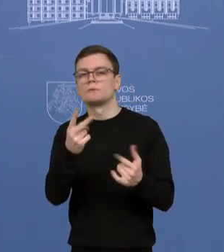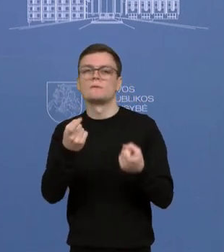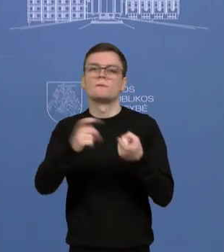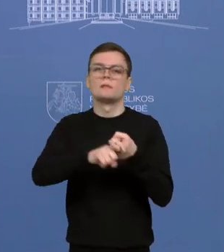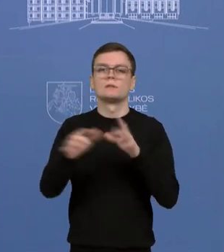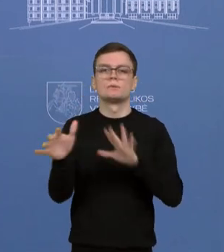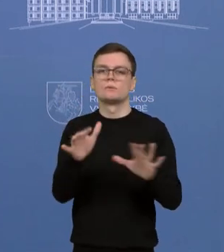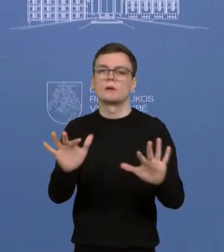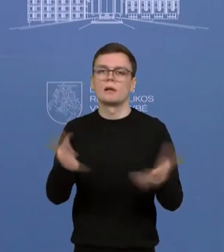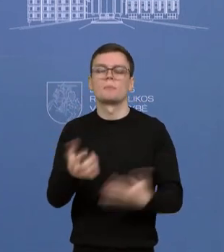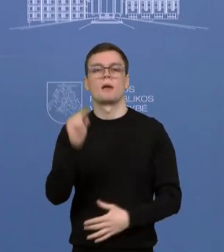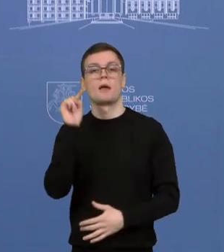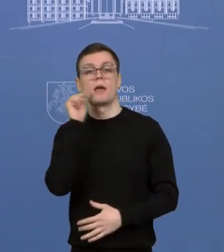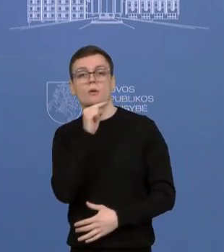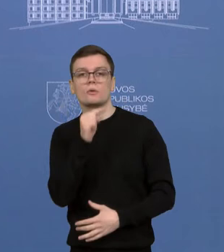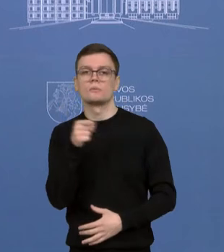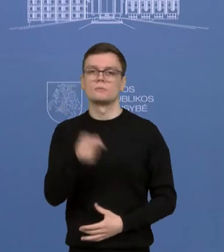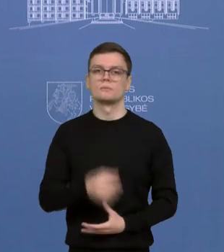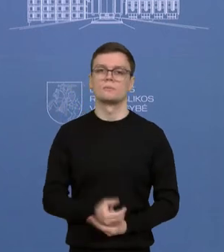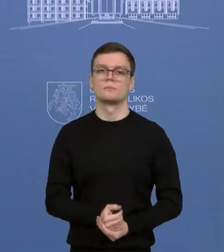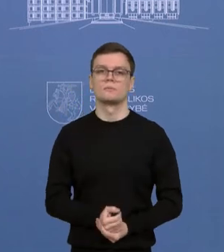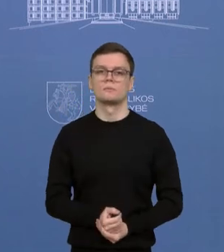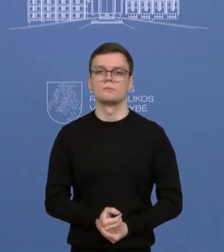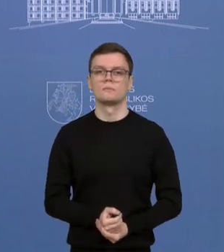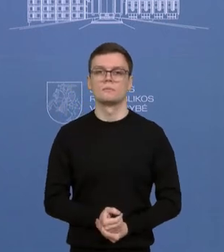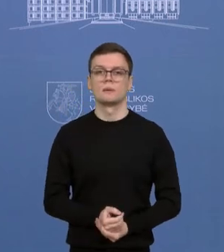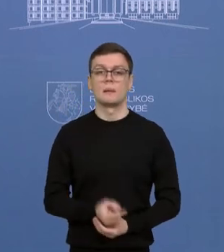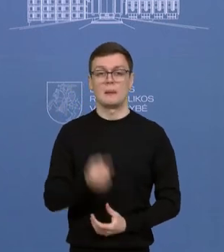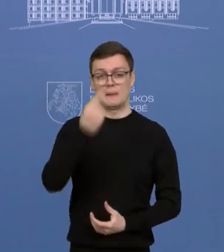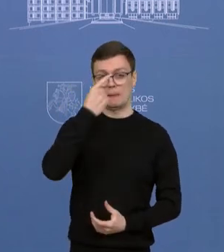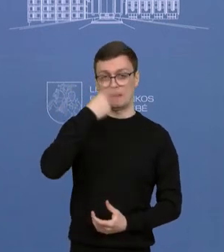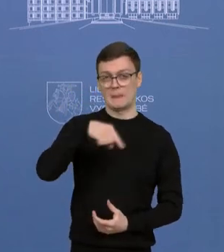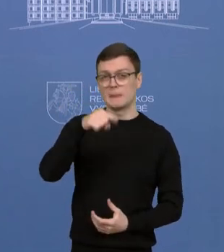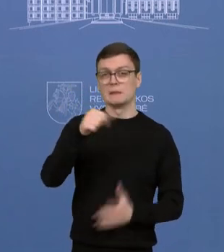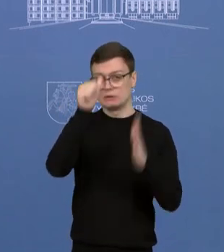situacijos ekonominėje plotmėje.